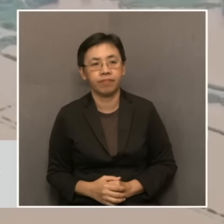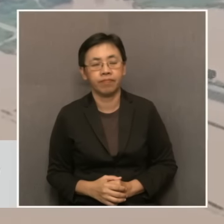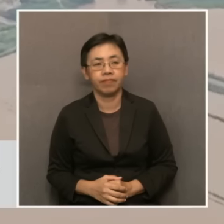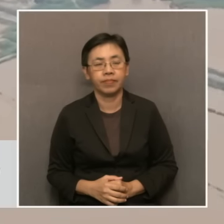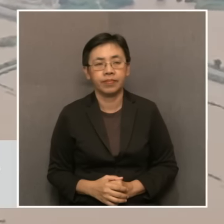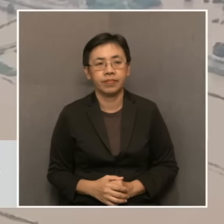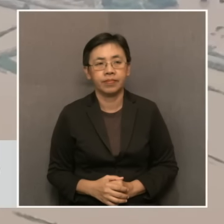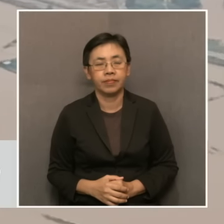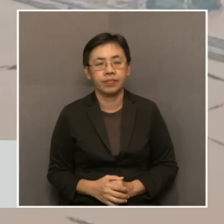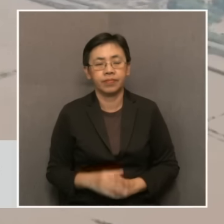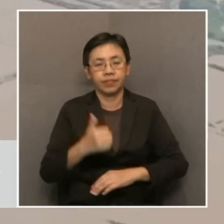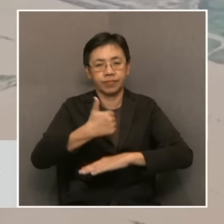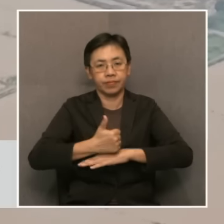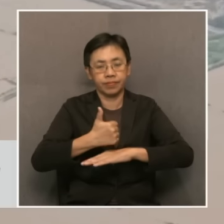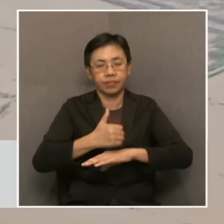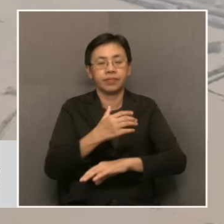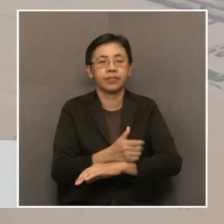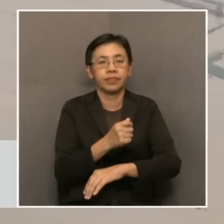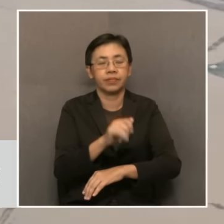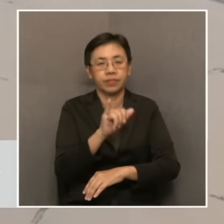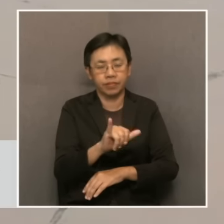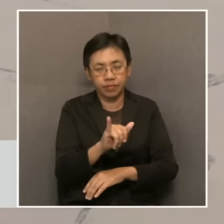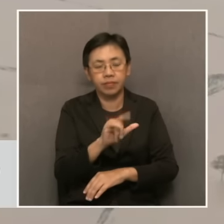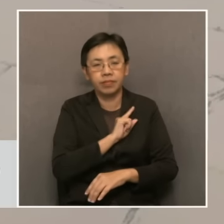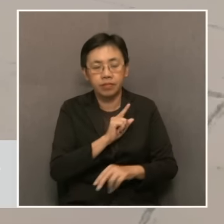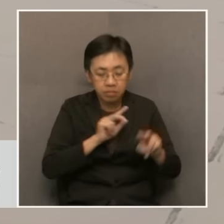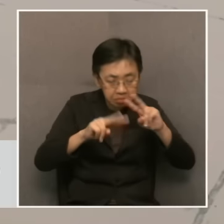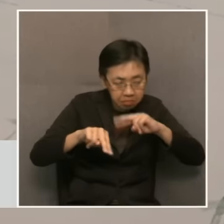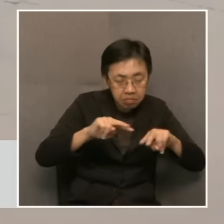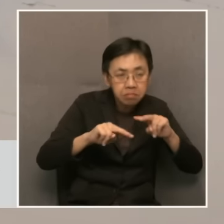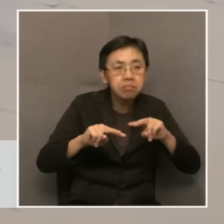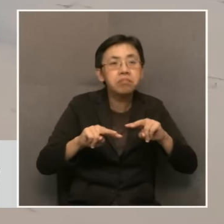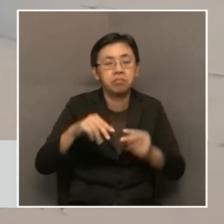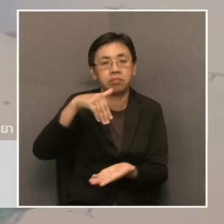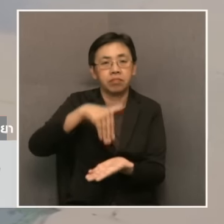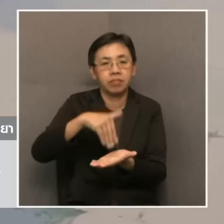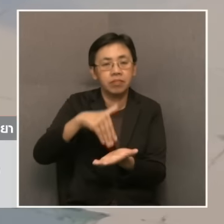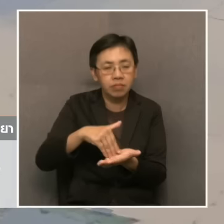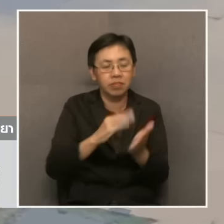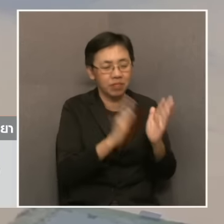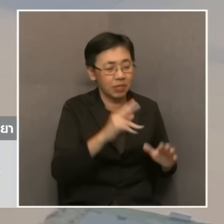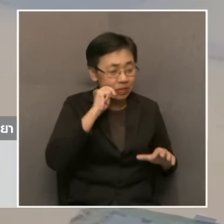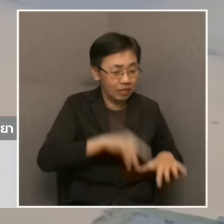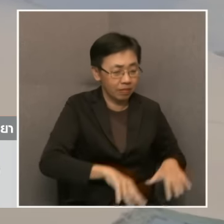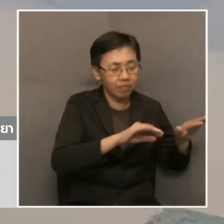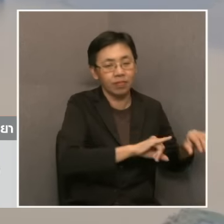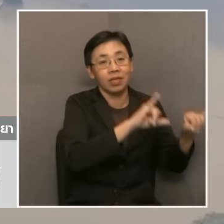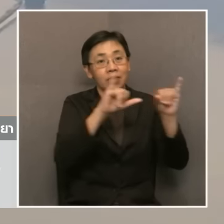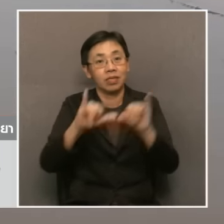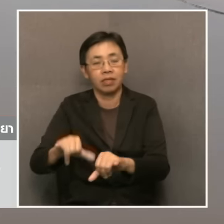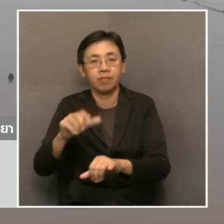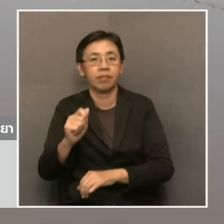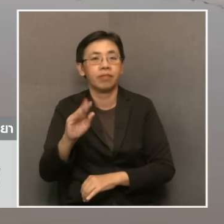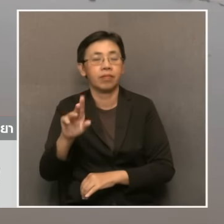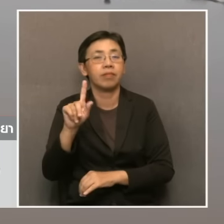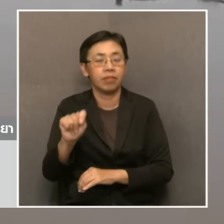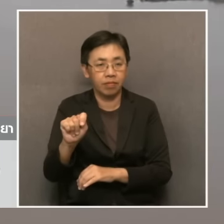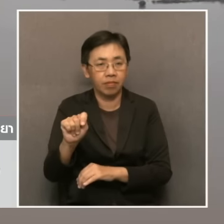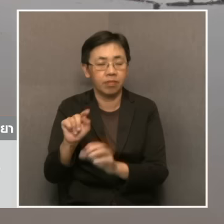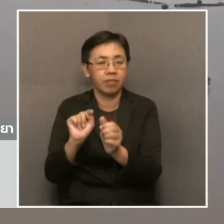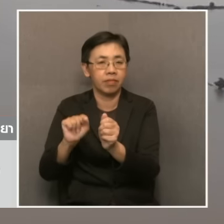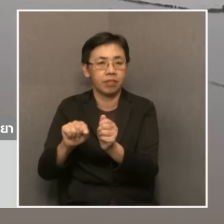ากนั้นผู้ว่าราชการจังหวัดพระนครศรีอยุธยาได้ลงพื้นที่ศูนย์อพยพผู้ประสบอุทกภัยที่อบต.รางจระเข้อำเ